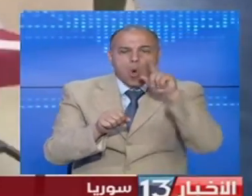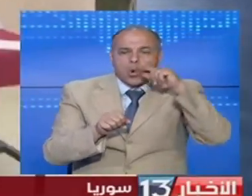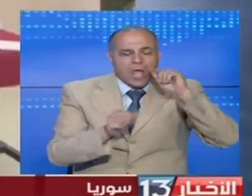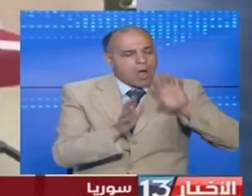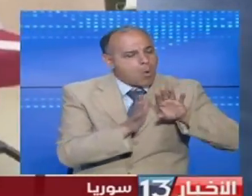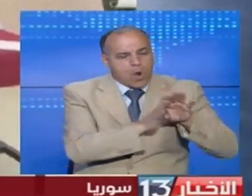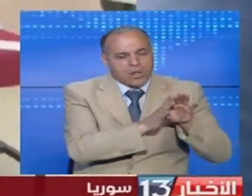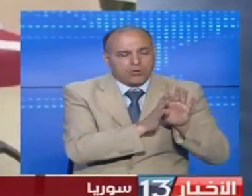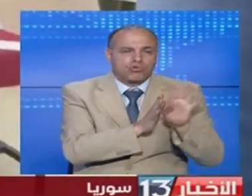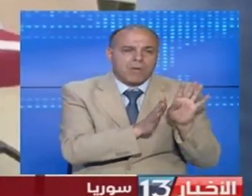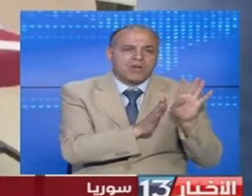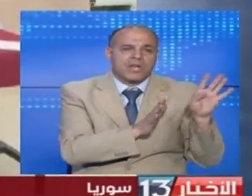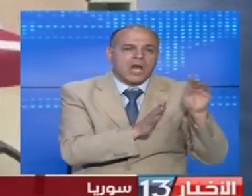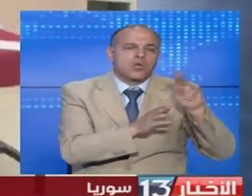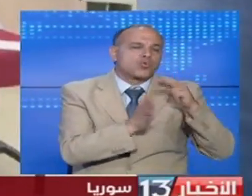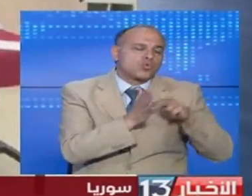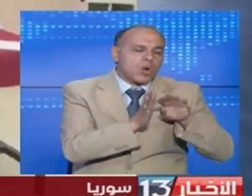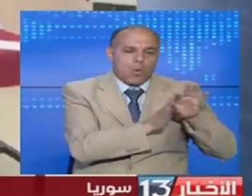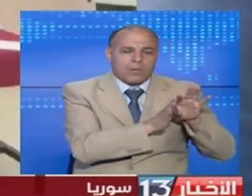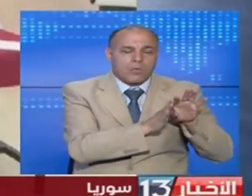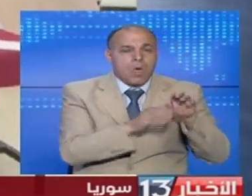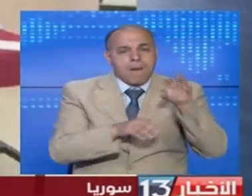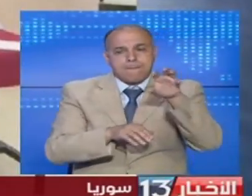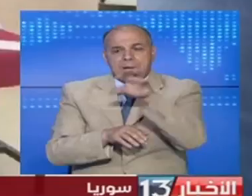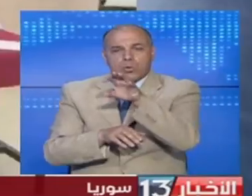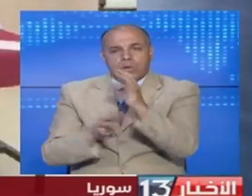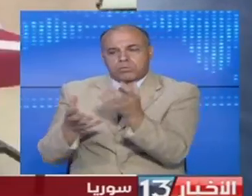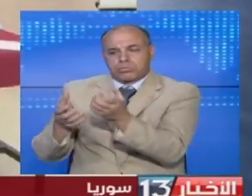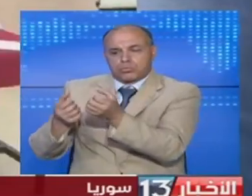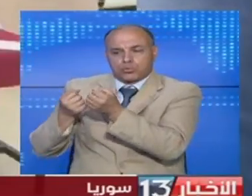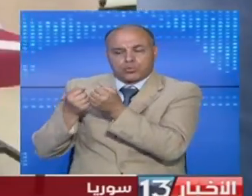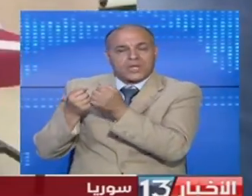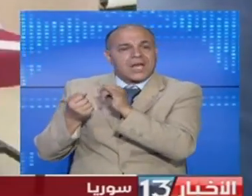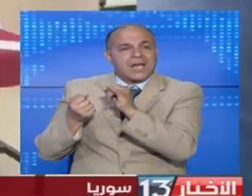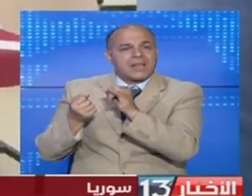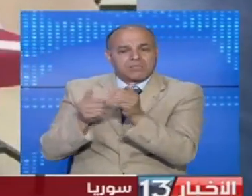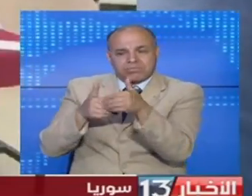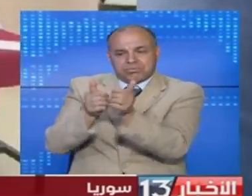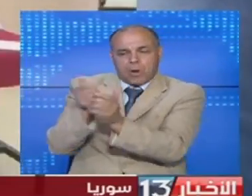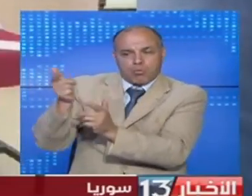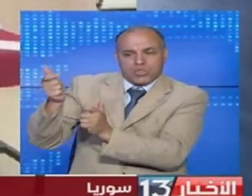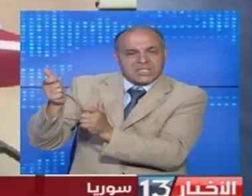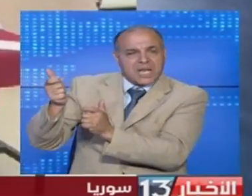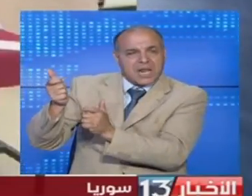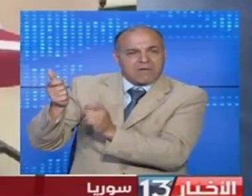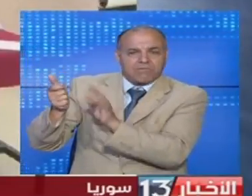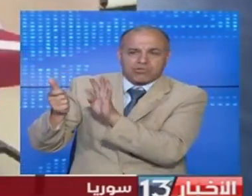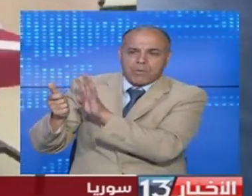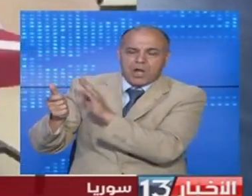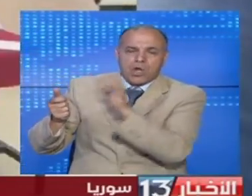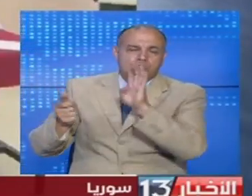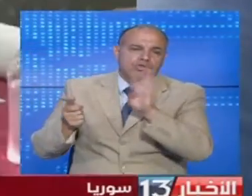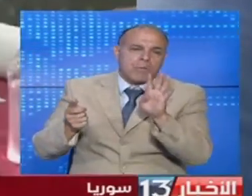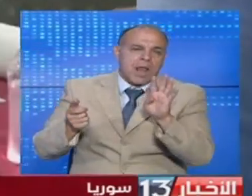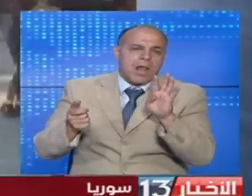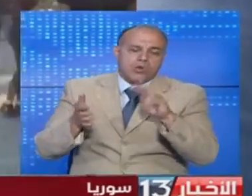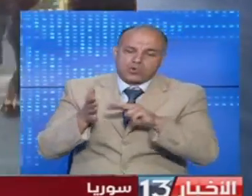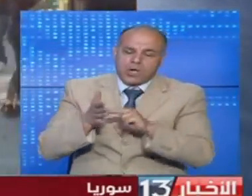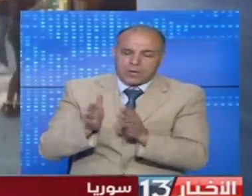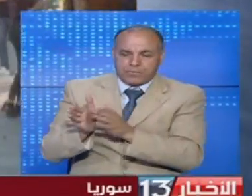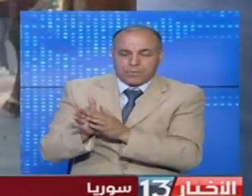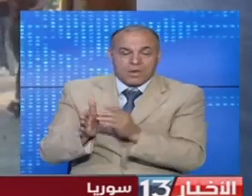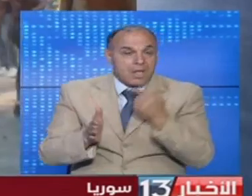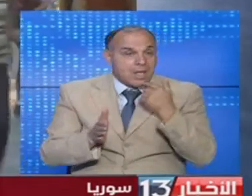في شمال شرق سوريا وعن المناطق التي تسيطر عليها فصائل مسلحه في الشمال و شمال غرب البلاد